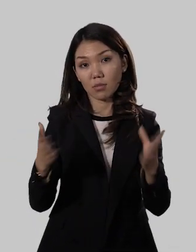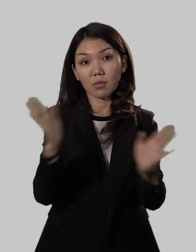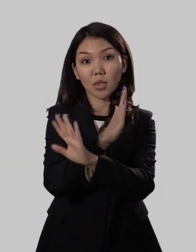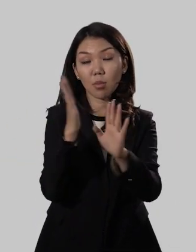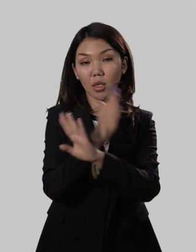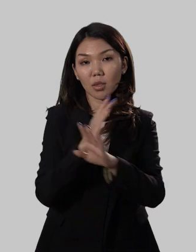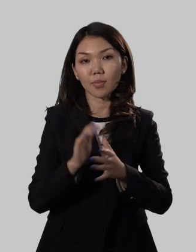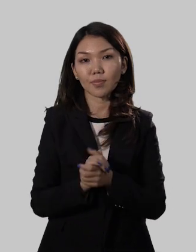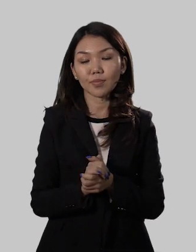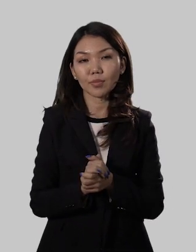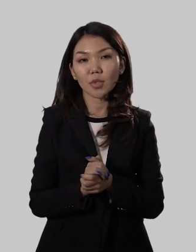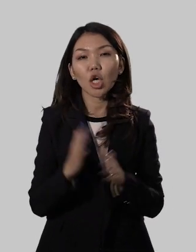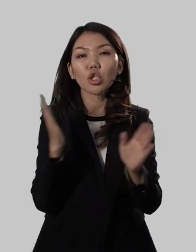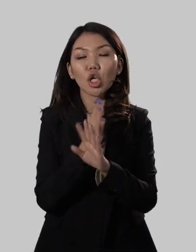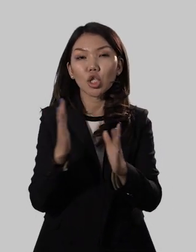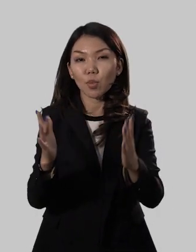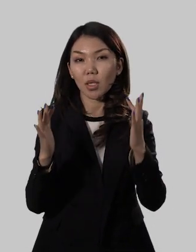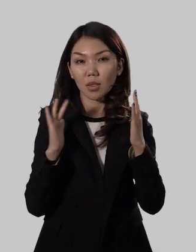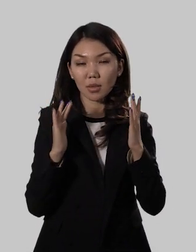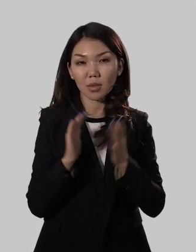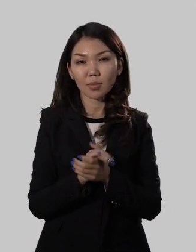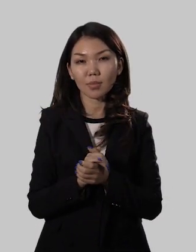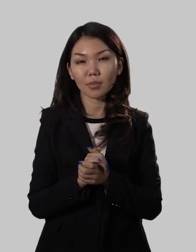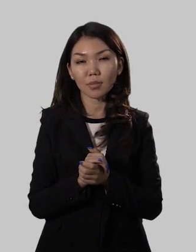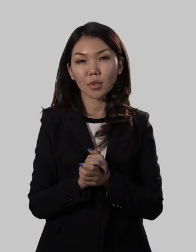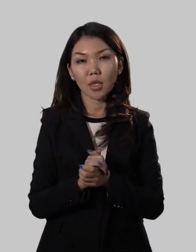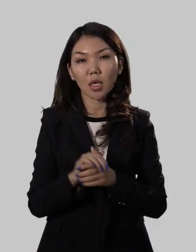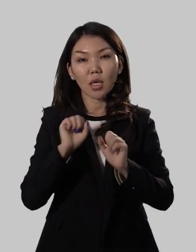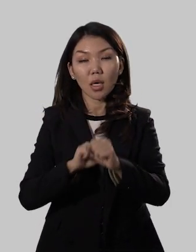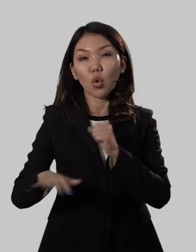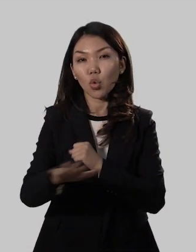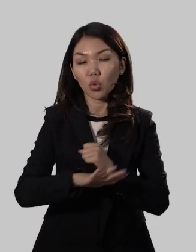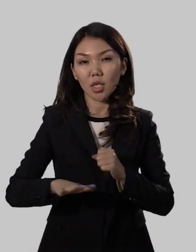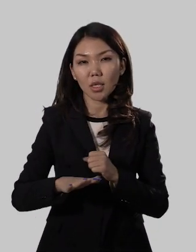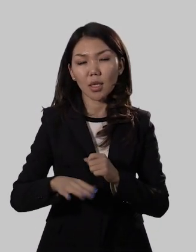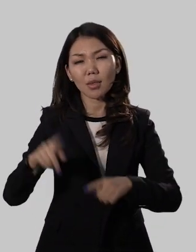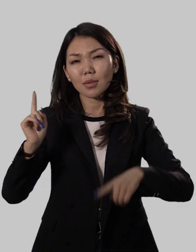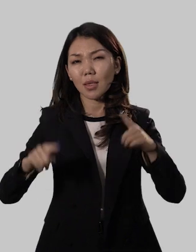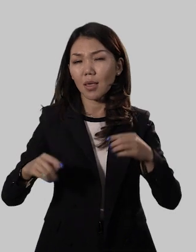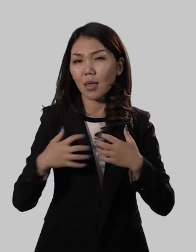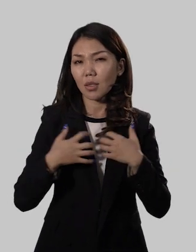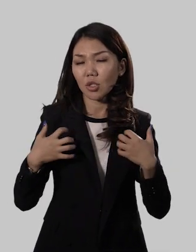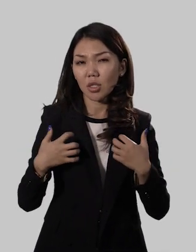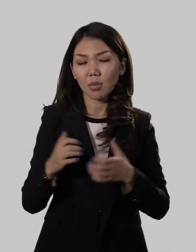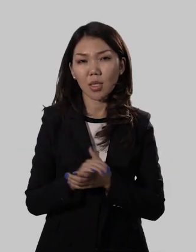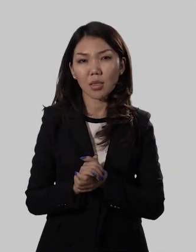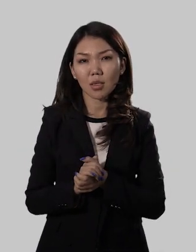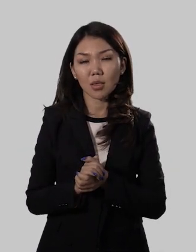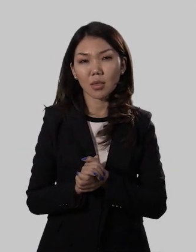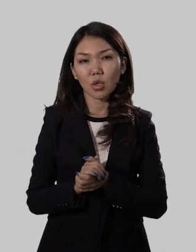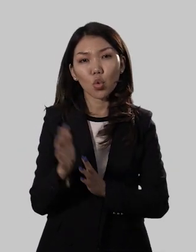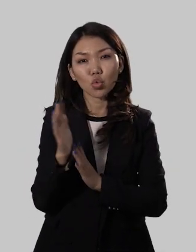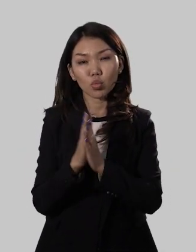табигый. Жаратылыш парктарында, коруктарда сейрек кездешүүчү жаныбарлар